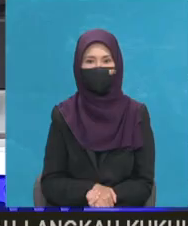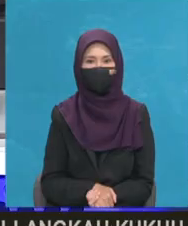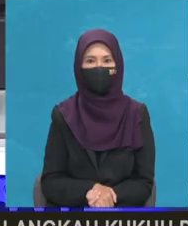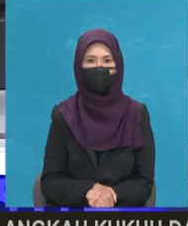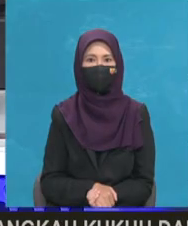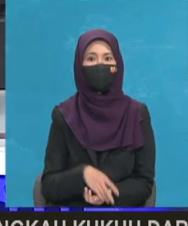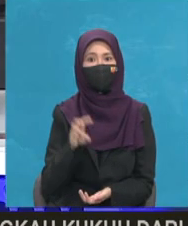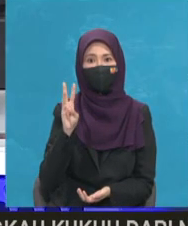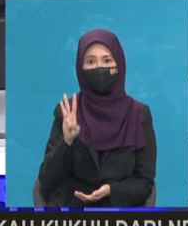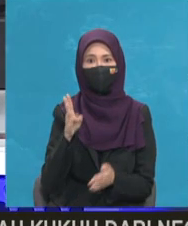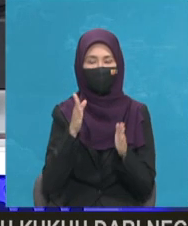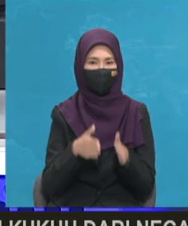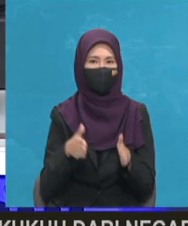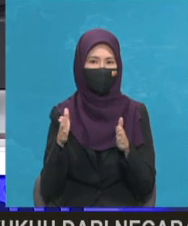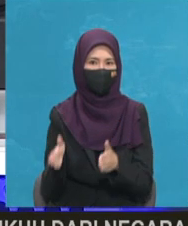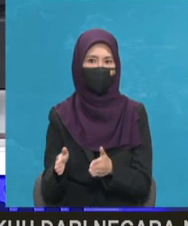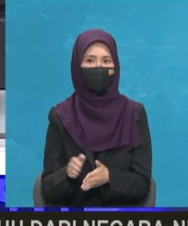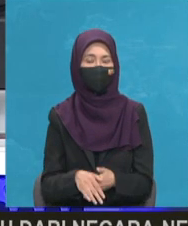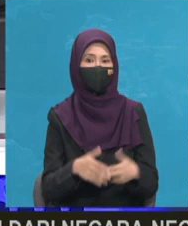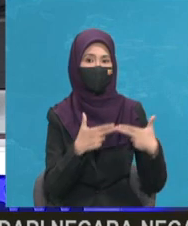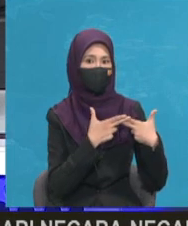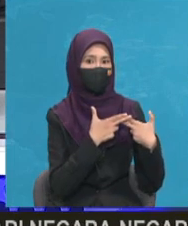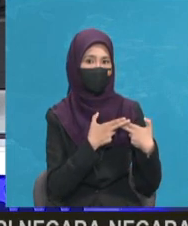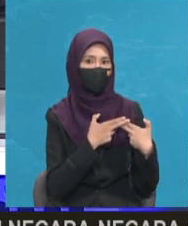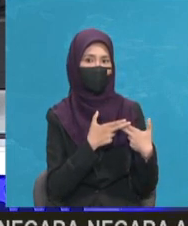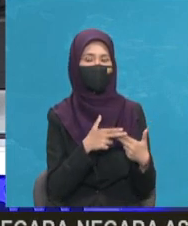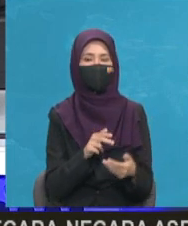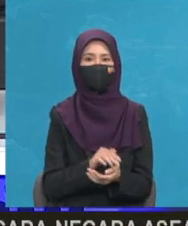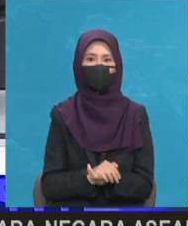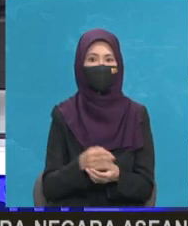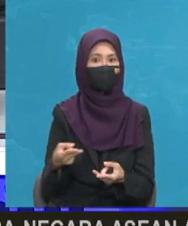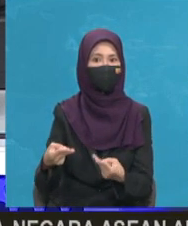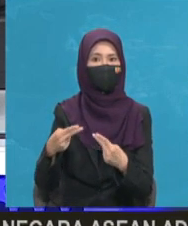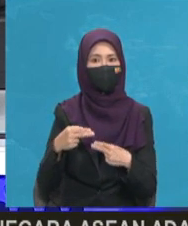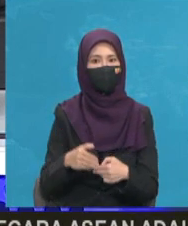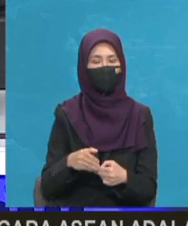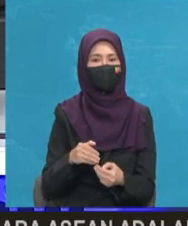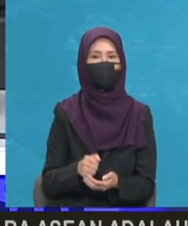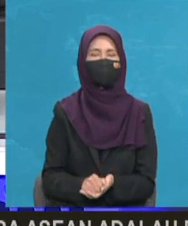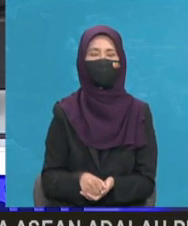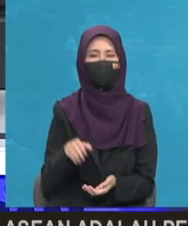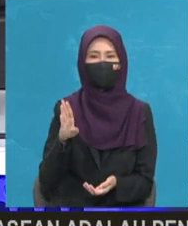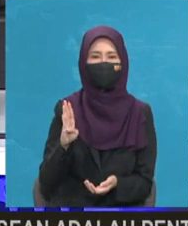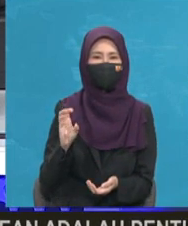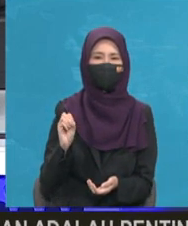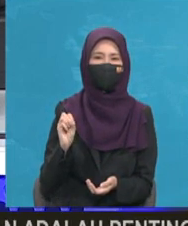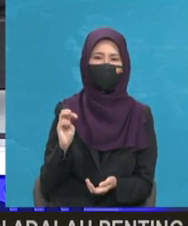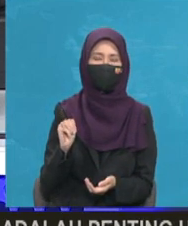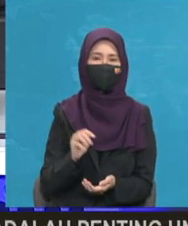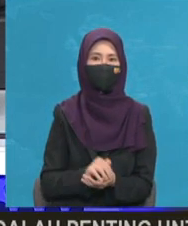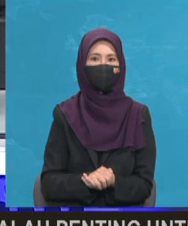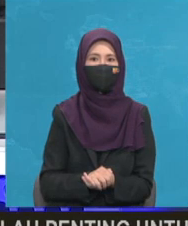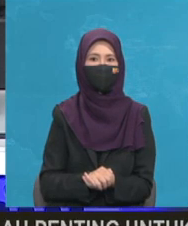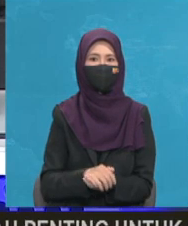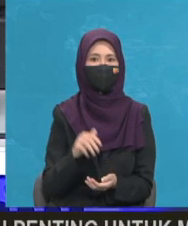Hai penomoran pegawai Angkatan Bersenjata diraja Brunei BTP menerima Anugerah opo and the agar me excellent